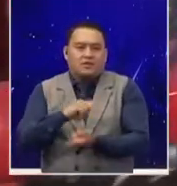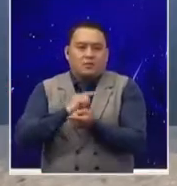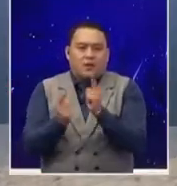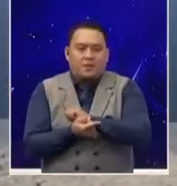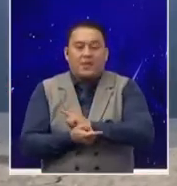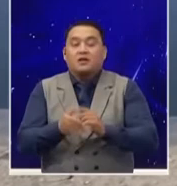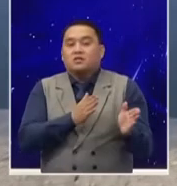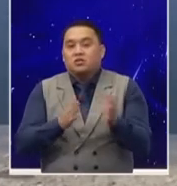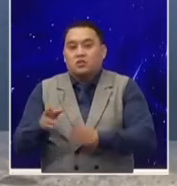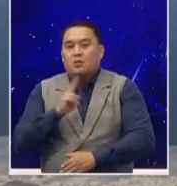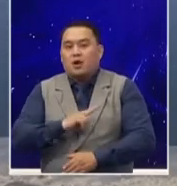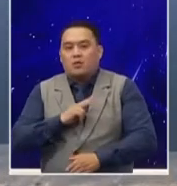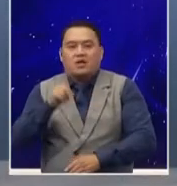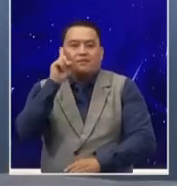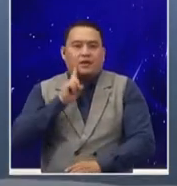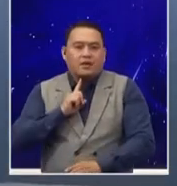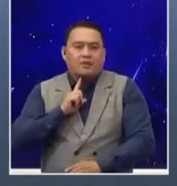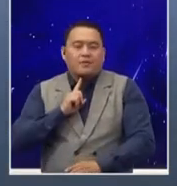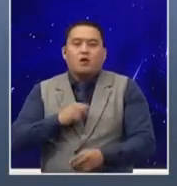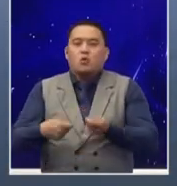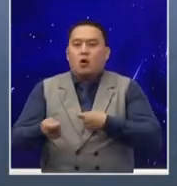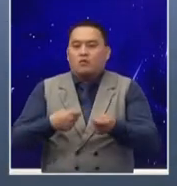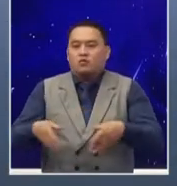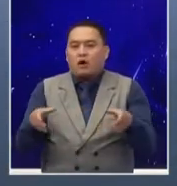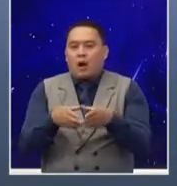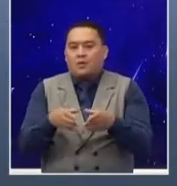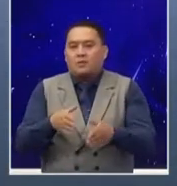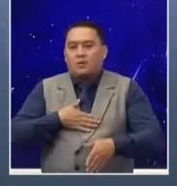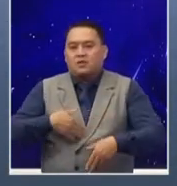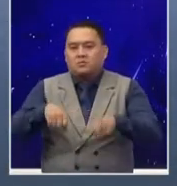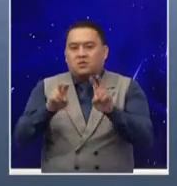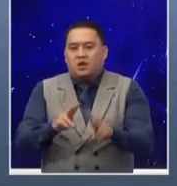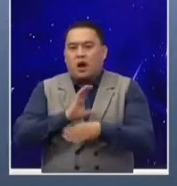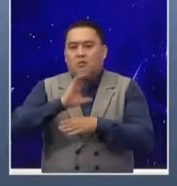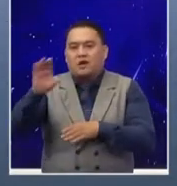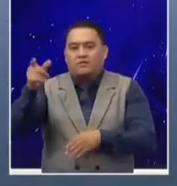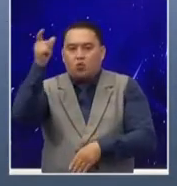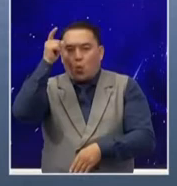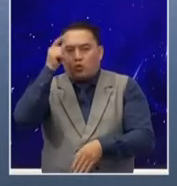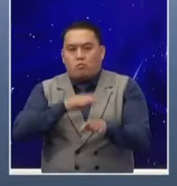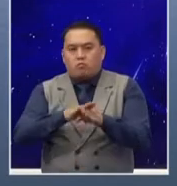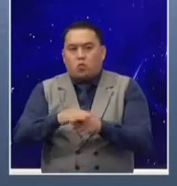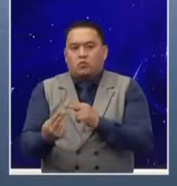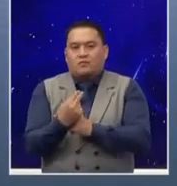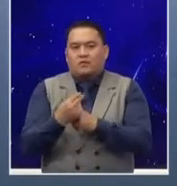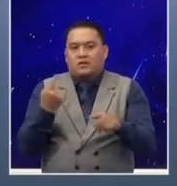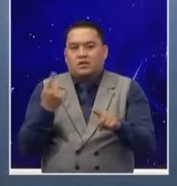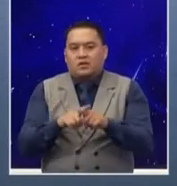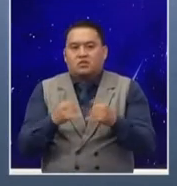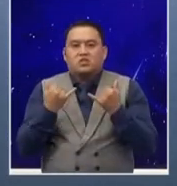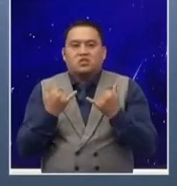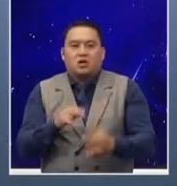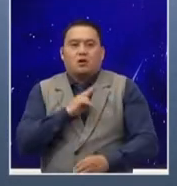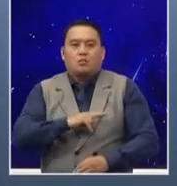А растительная система – это очень эффективная. Руководство компании меня специально отправило в Турцию, чтобы полностью освоить технику. Сейчас